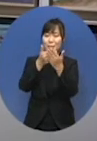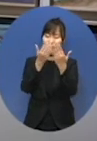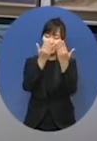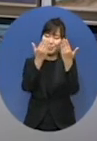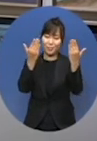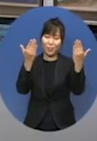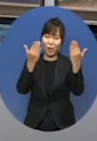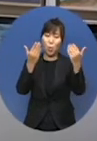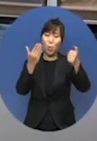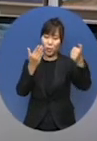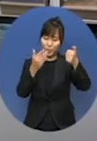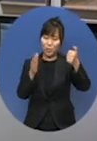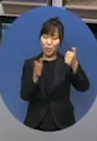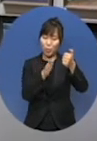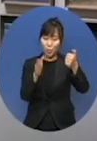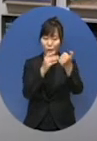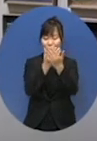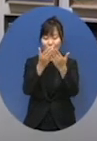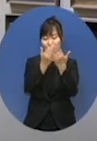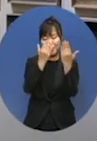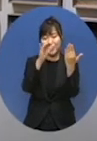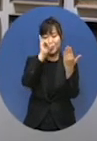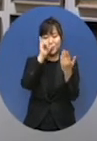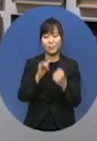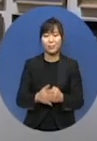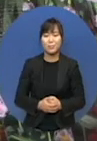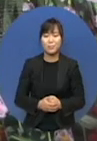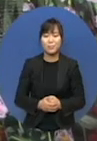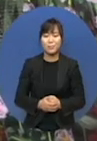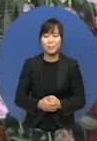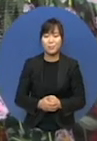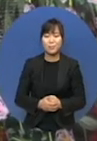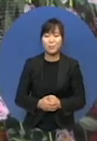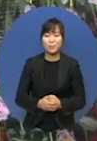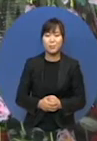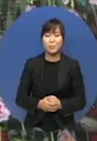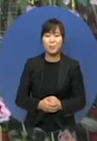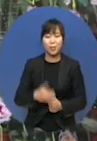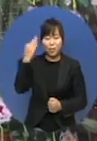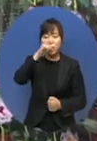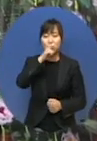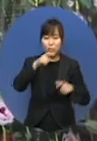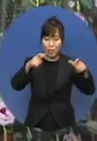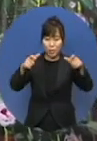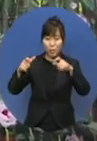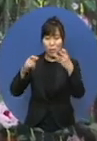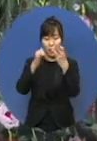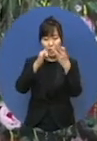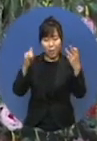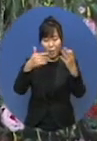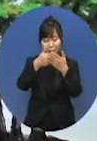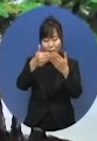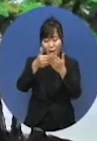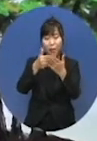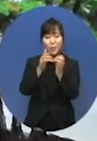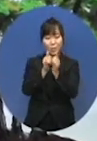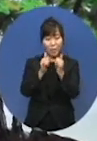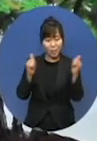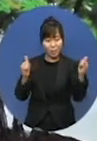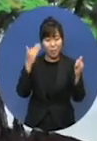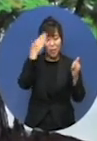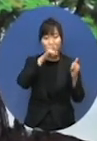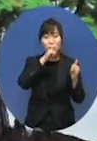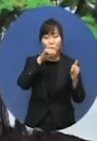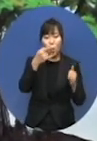담아낸 50여 점의 작품이 선을 보이고 있습니다. 여수 지역 13명의 회화 작가들이